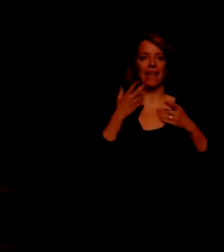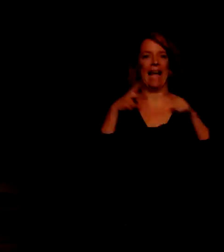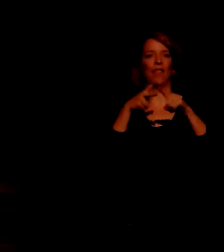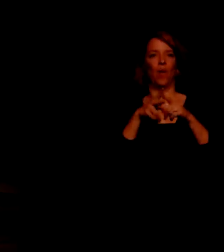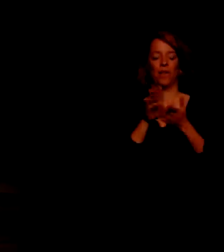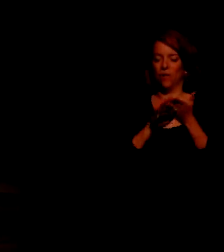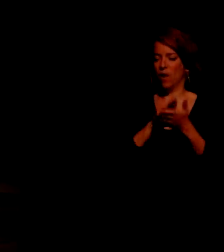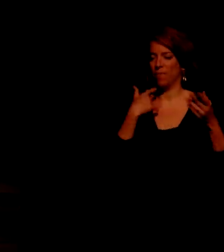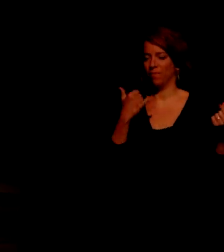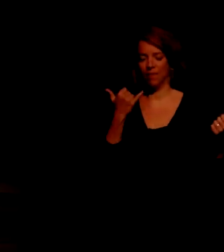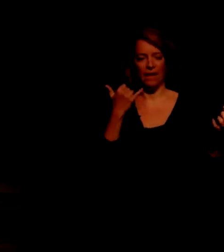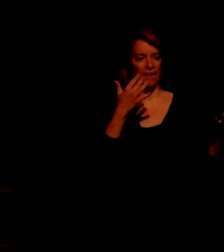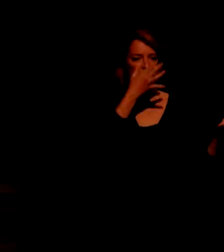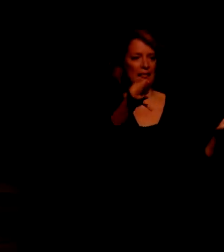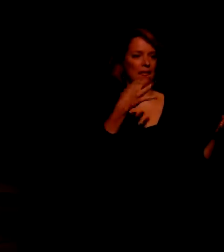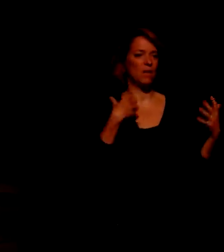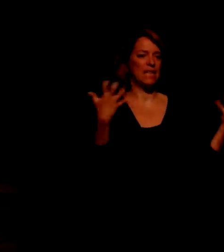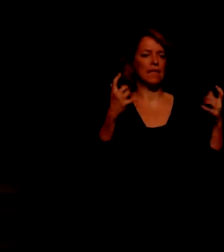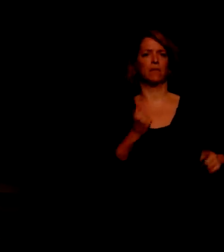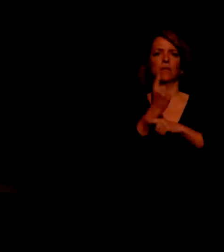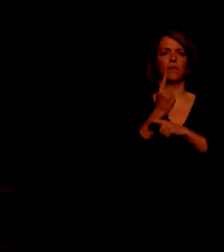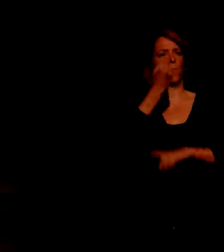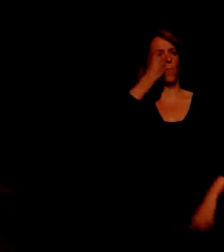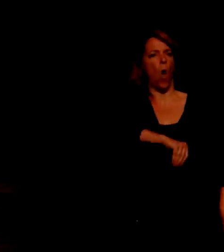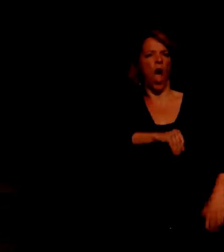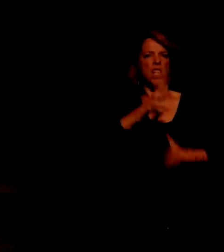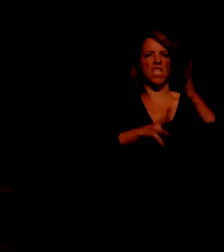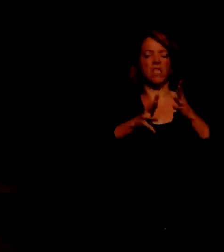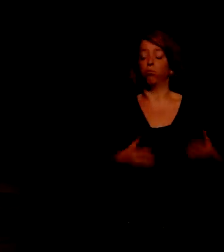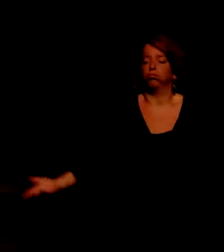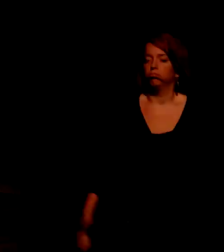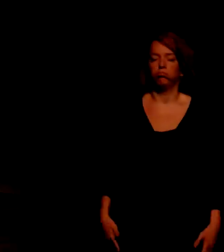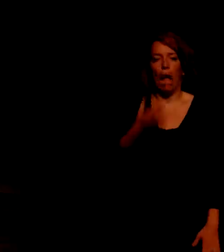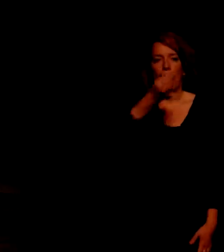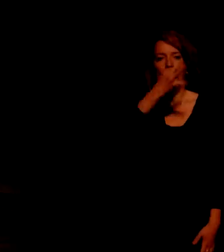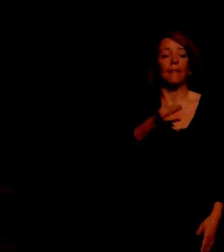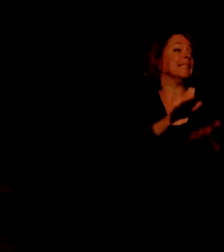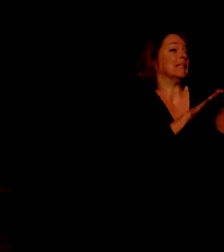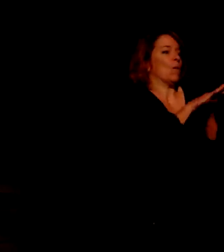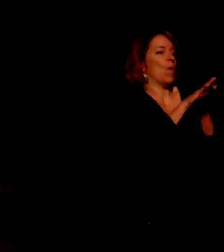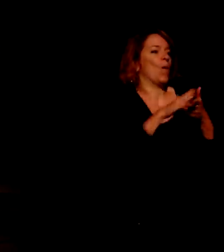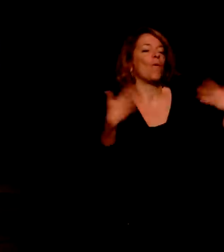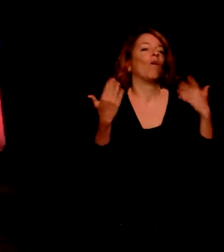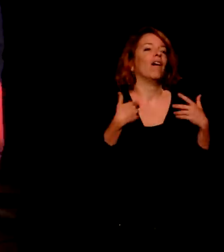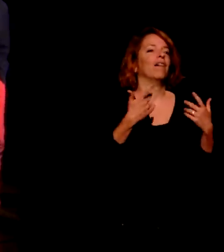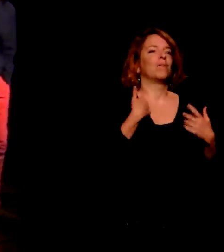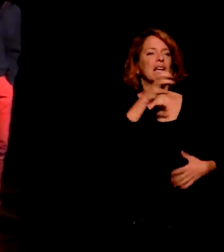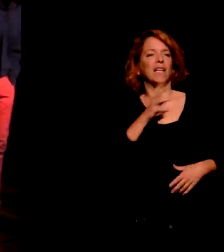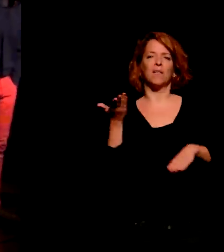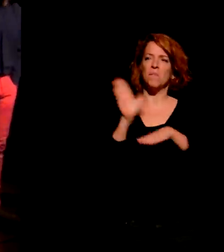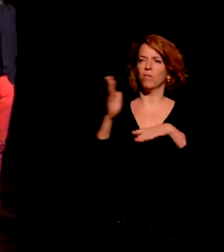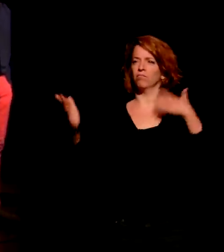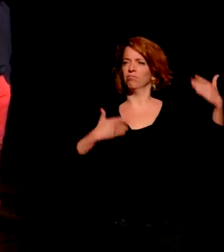Je voulais faire un truc un peu froid, un peu... Bon, j'ai un peu raté, c'est pas grave. Ça va? Excusez-moi, hein. C'était pour faire un effet scénique, un